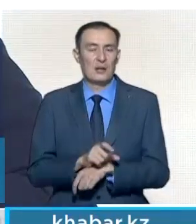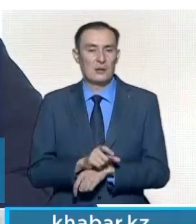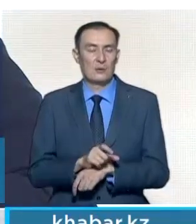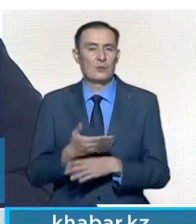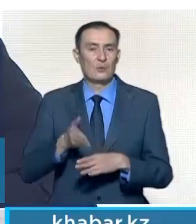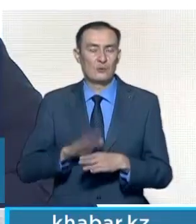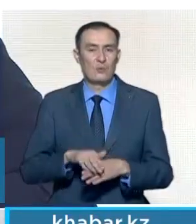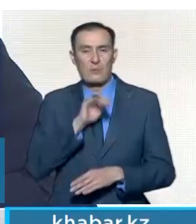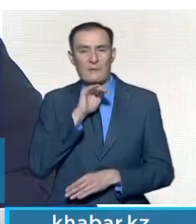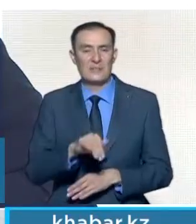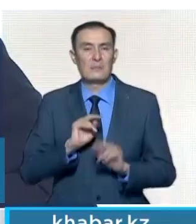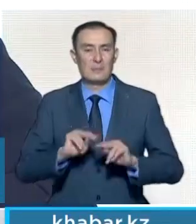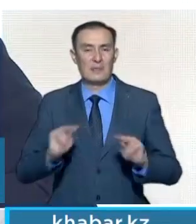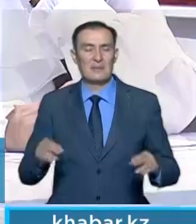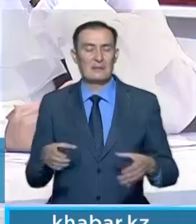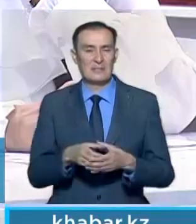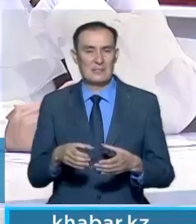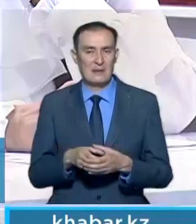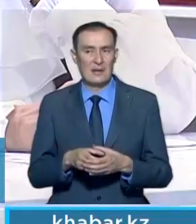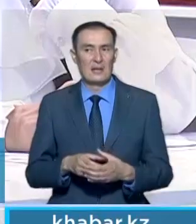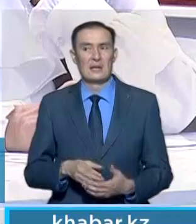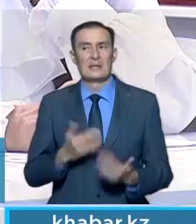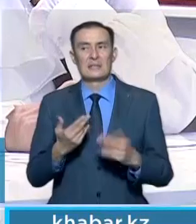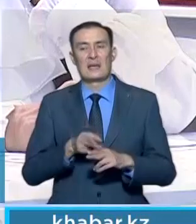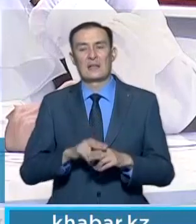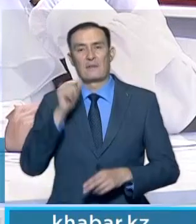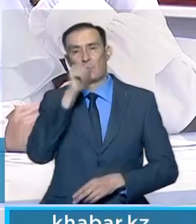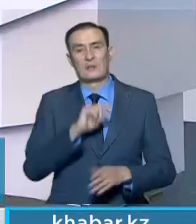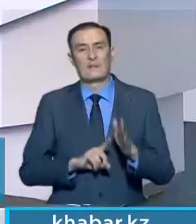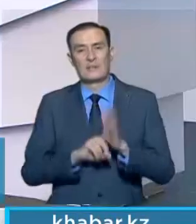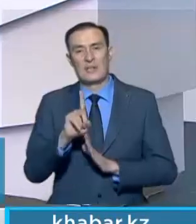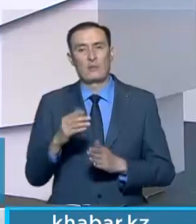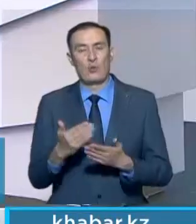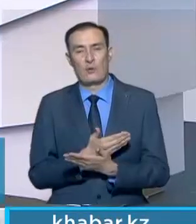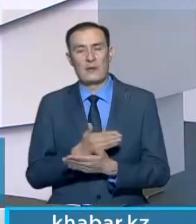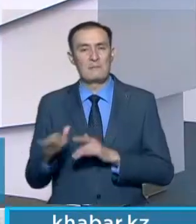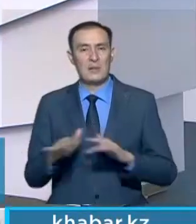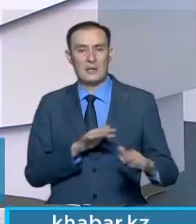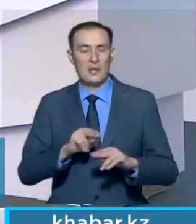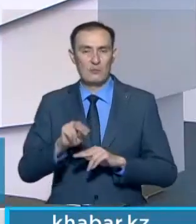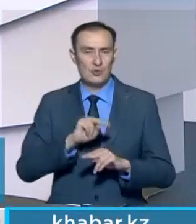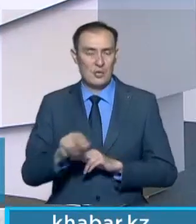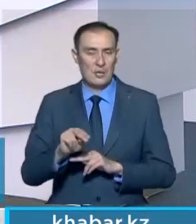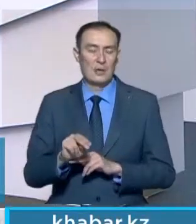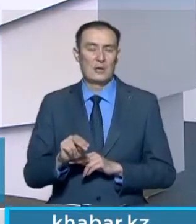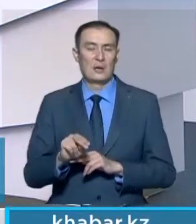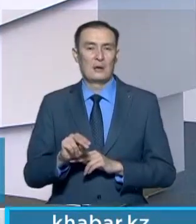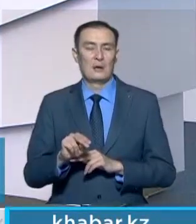у профессорско-преподавательского состава. Мы с этого года внедряем новый метод обучения, так